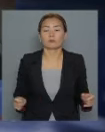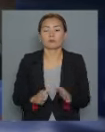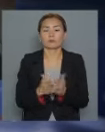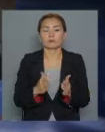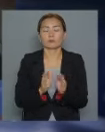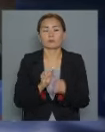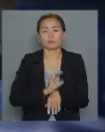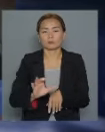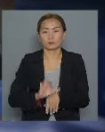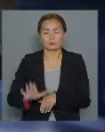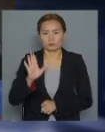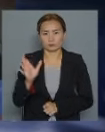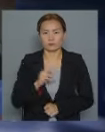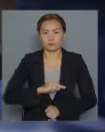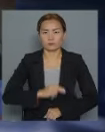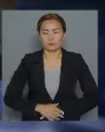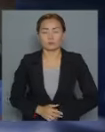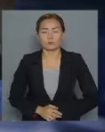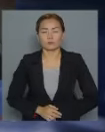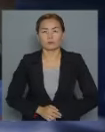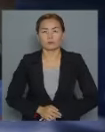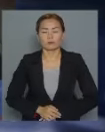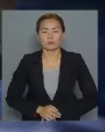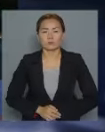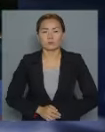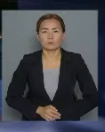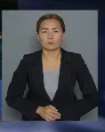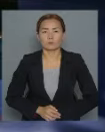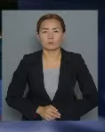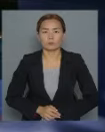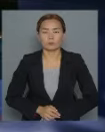жеткізу қажеттігін басты назарда ұстауда міндеттеді.